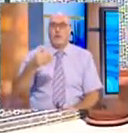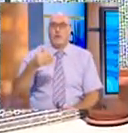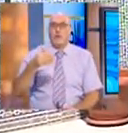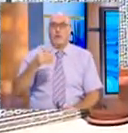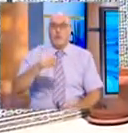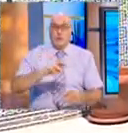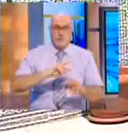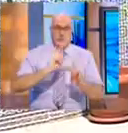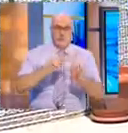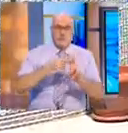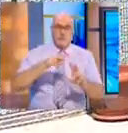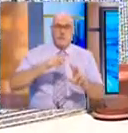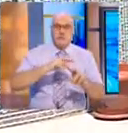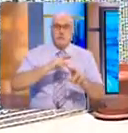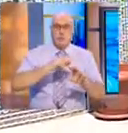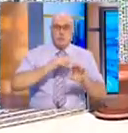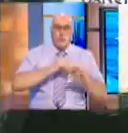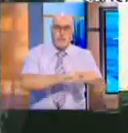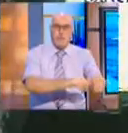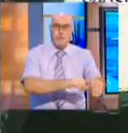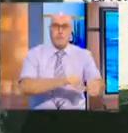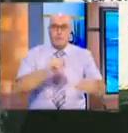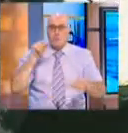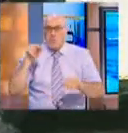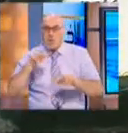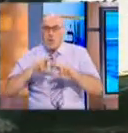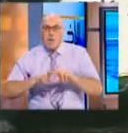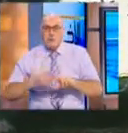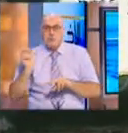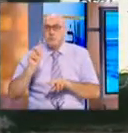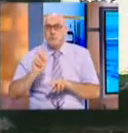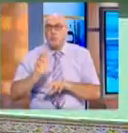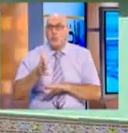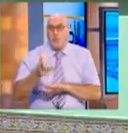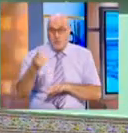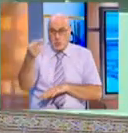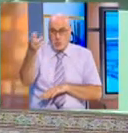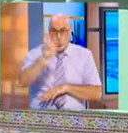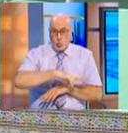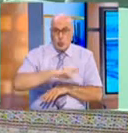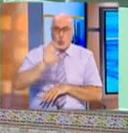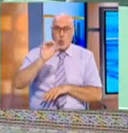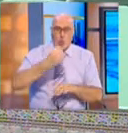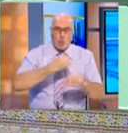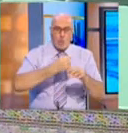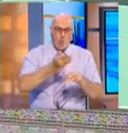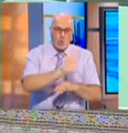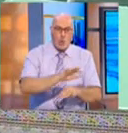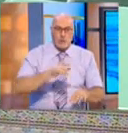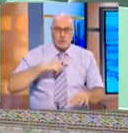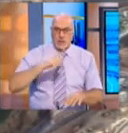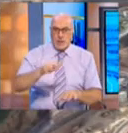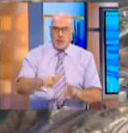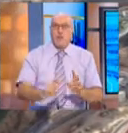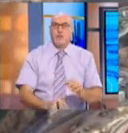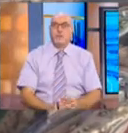كليميتو هي سور في مستغاليم، أين توقف هنيهة من الزمن، هو الرمز لهذه المدينة وتوفي في